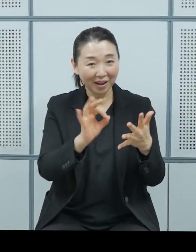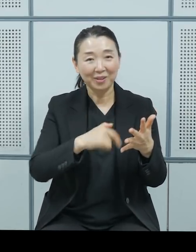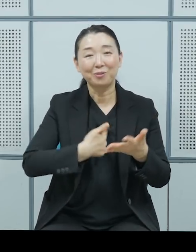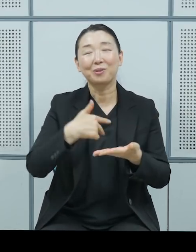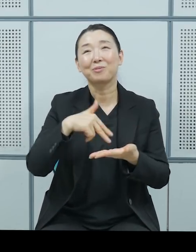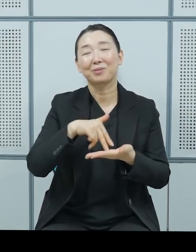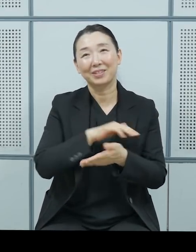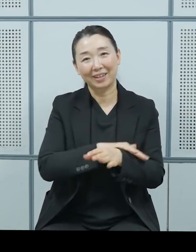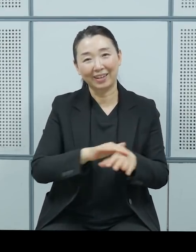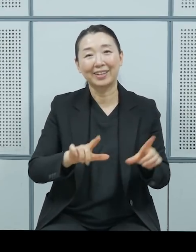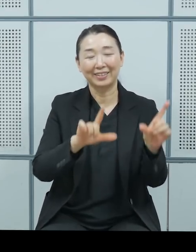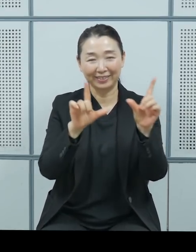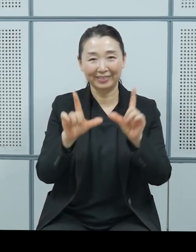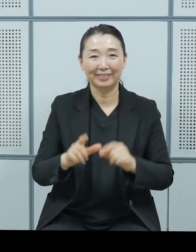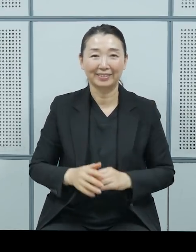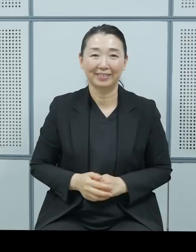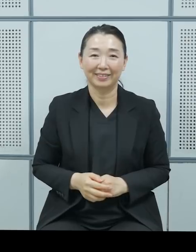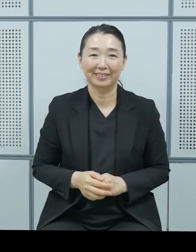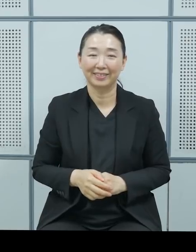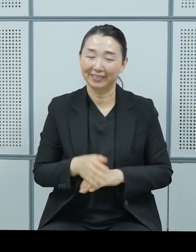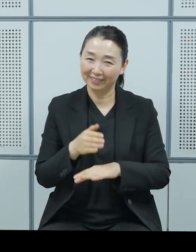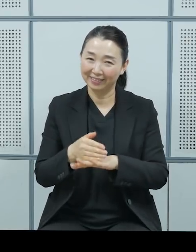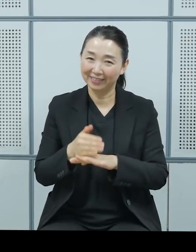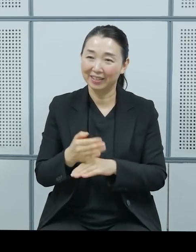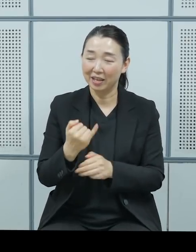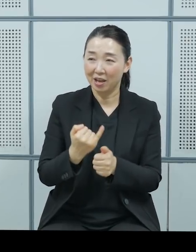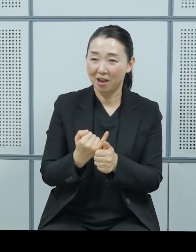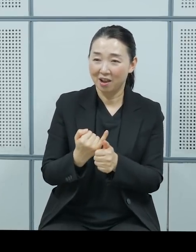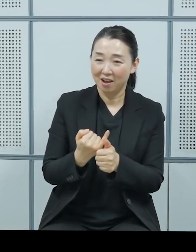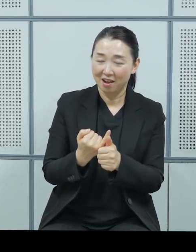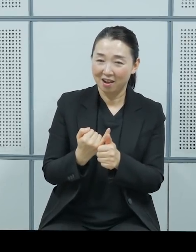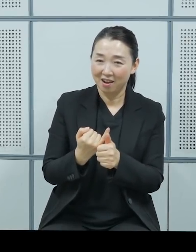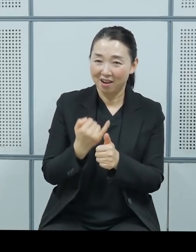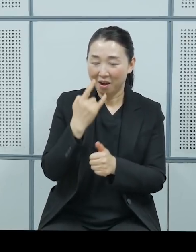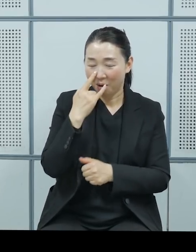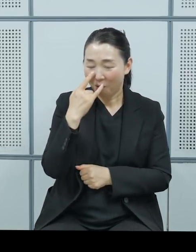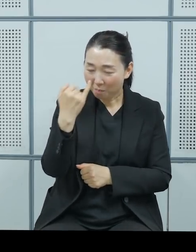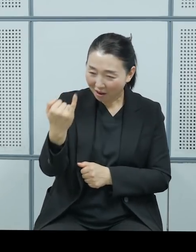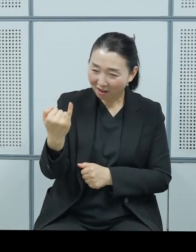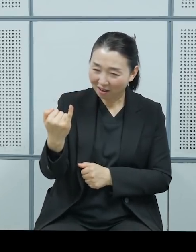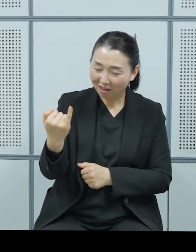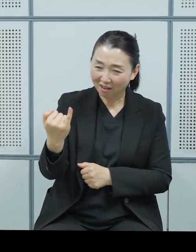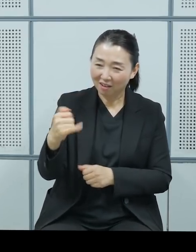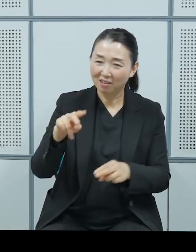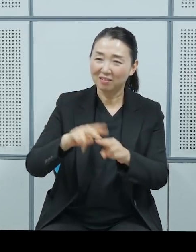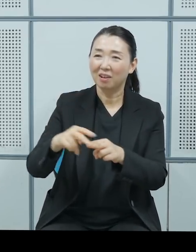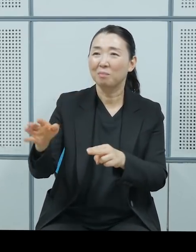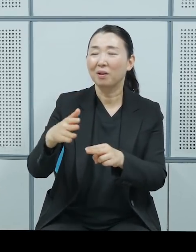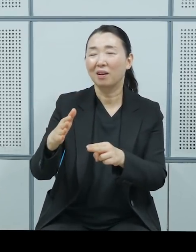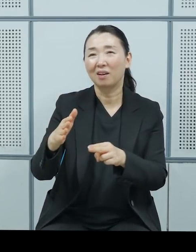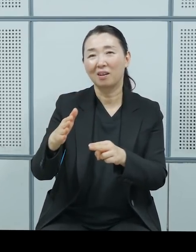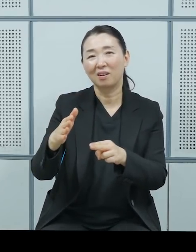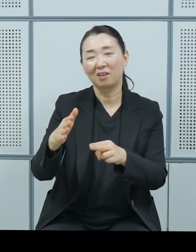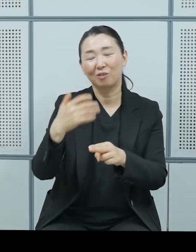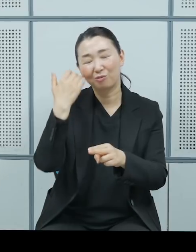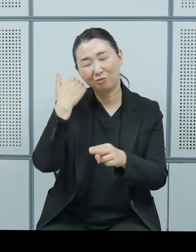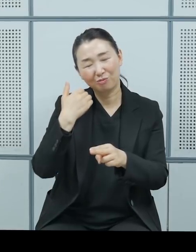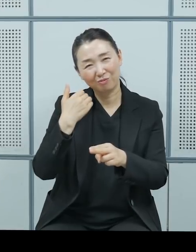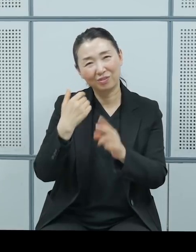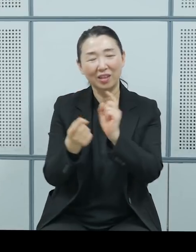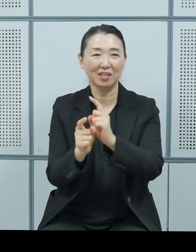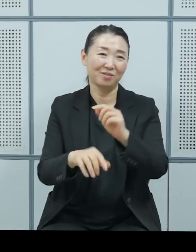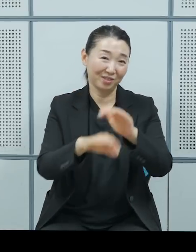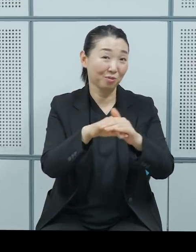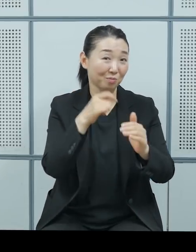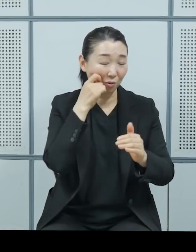독립적으로 자랐어요. 감사해요. 엄마의 빈자리는 정말 영훈이 형제 얘기하는 것처럼 채울 수는 없어요. 그럼요. 네.